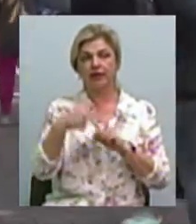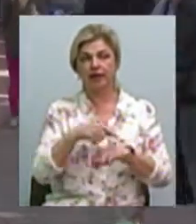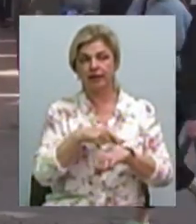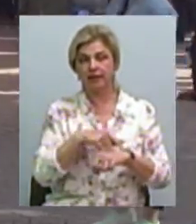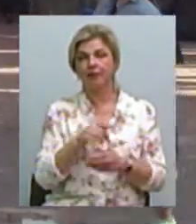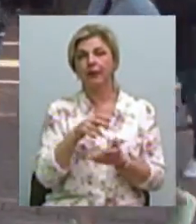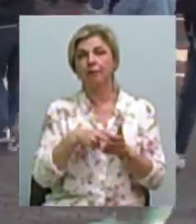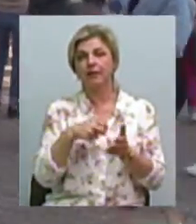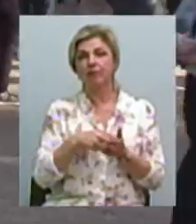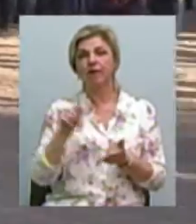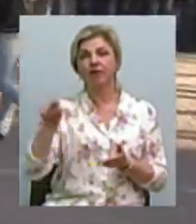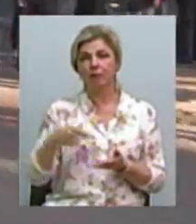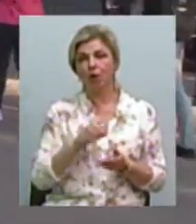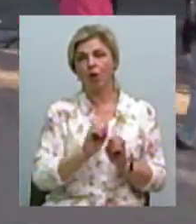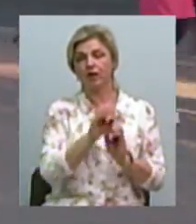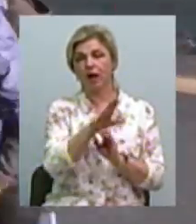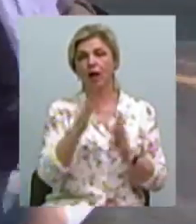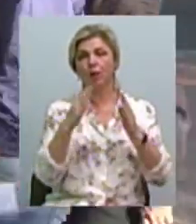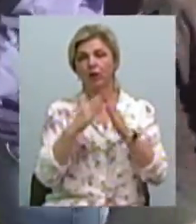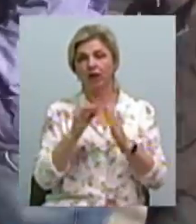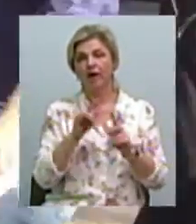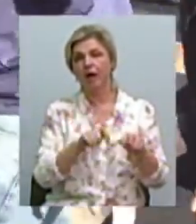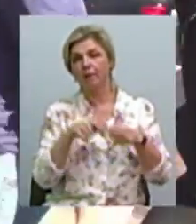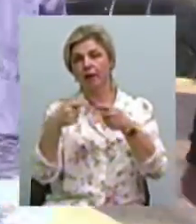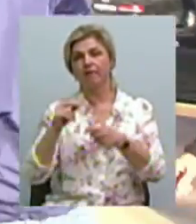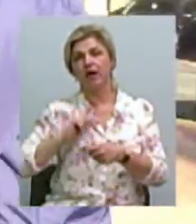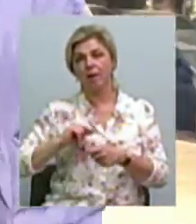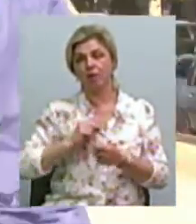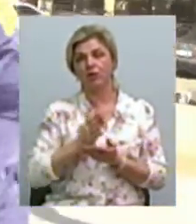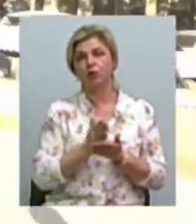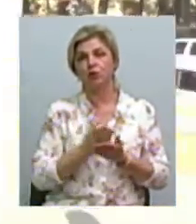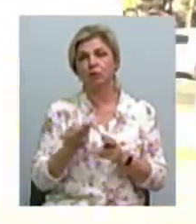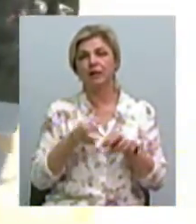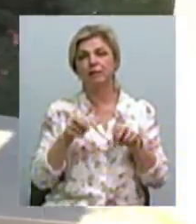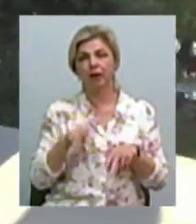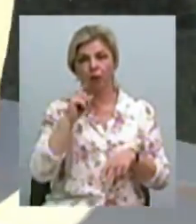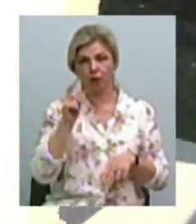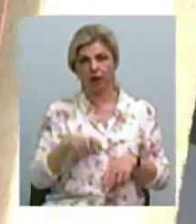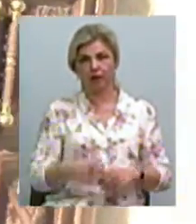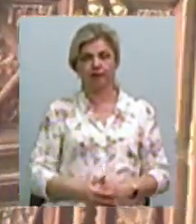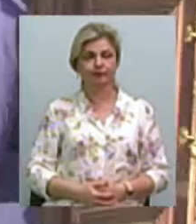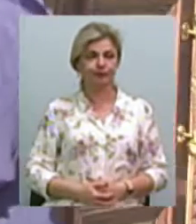з вимогами занесли до будівлі та передали працівникам Служби безпеки України.